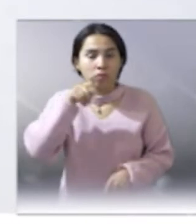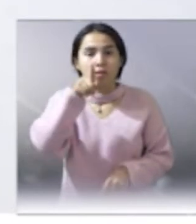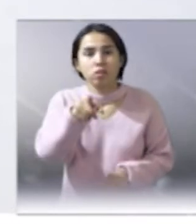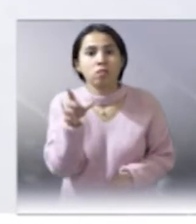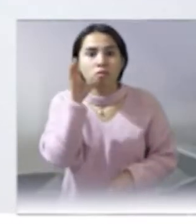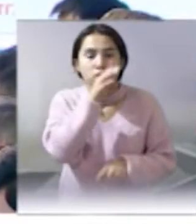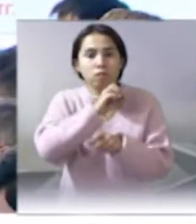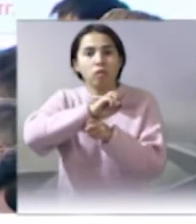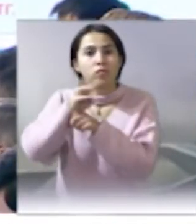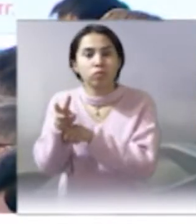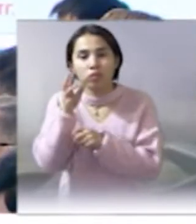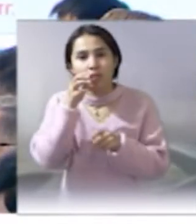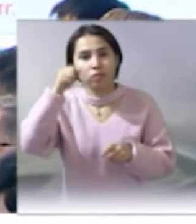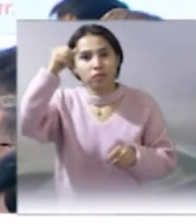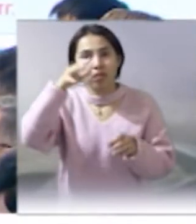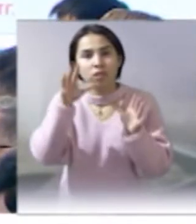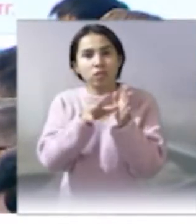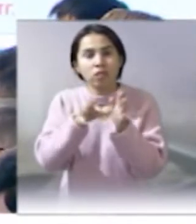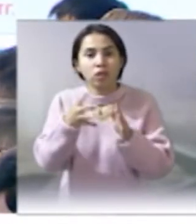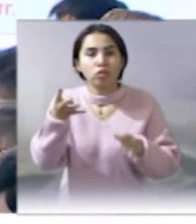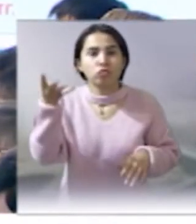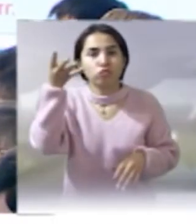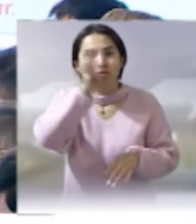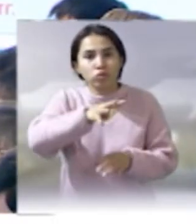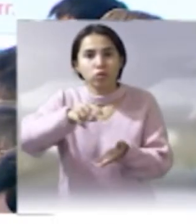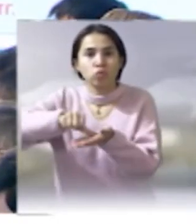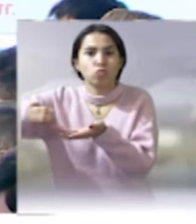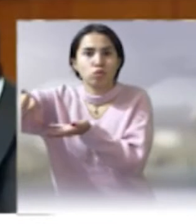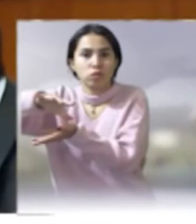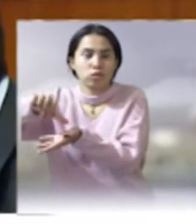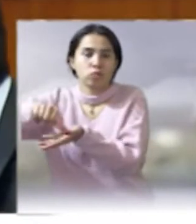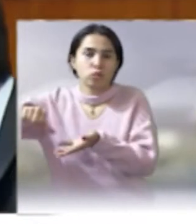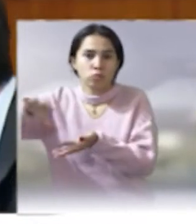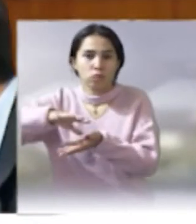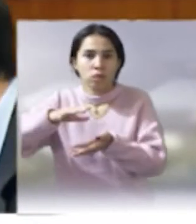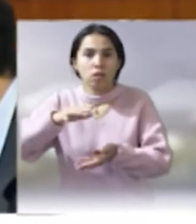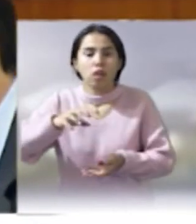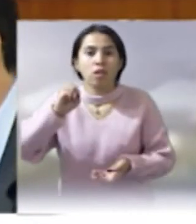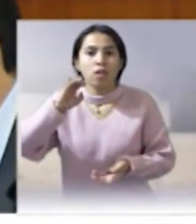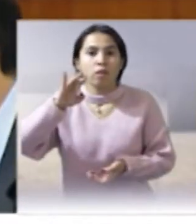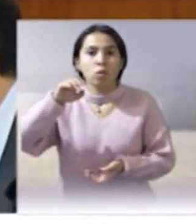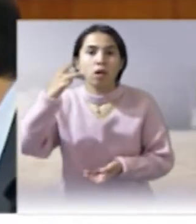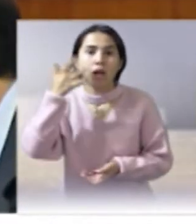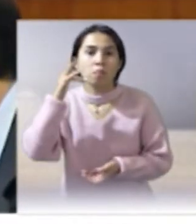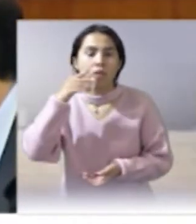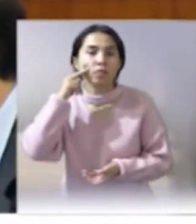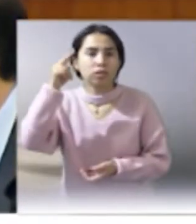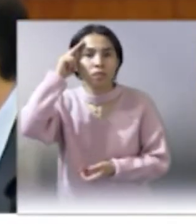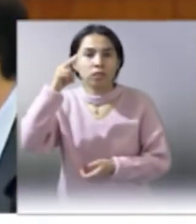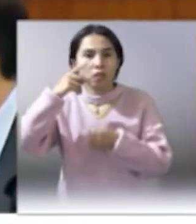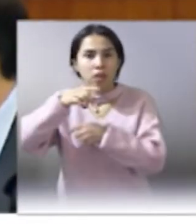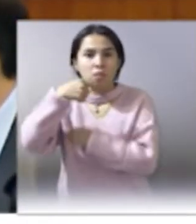Участники заседания отметили ряд положительных моментов в случае реализации пилотного проекта в Жамбылской области. Также прозвучало